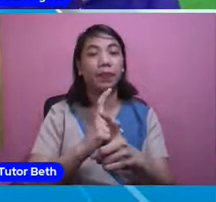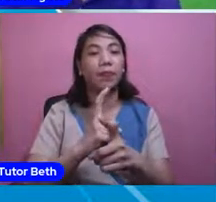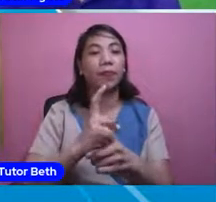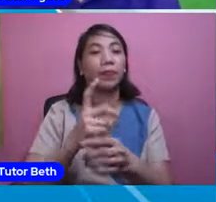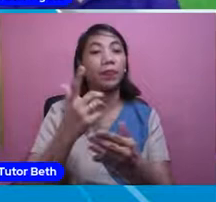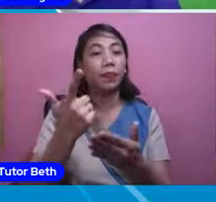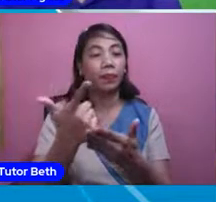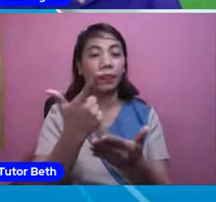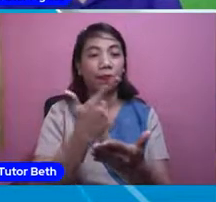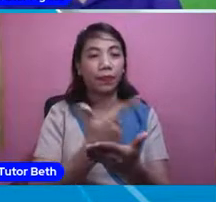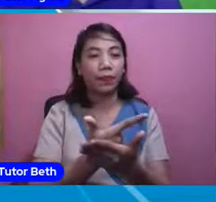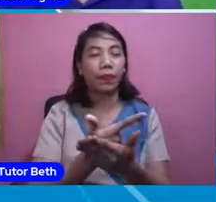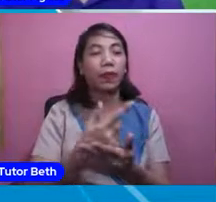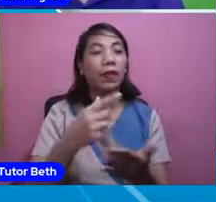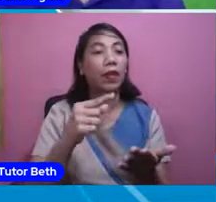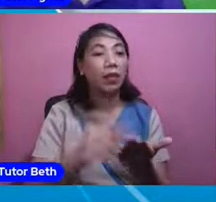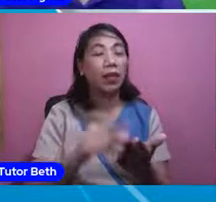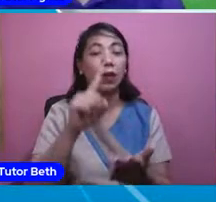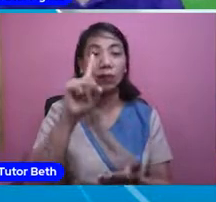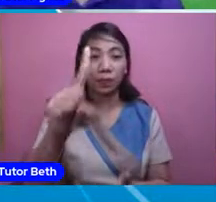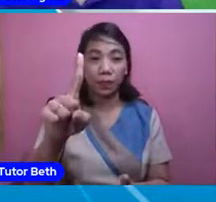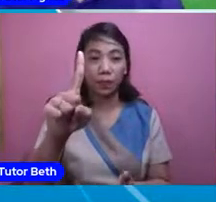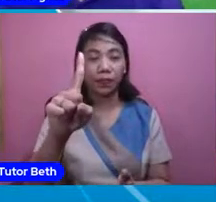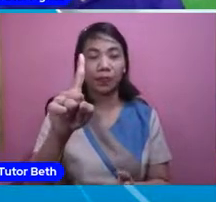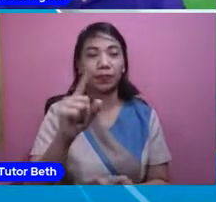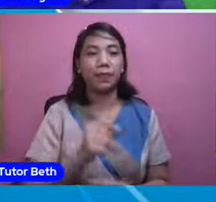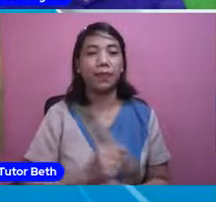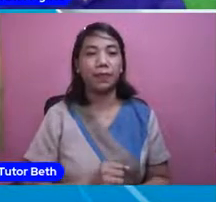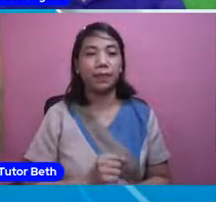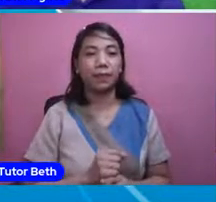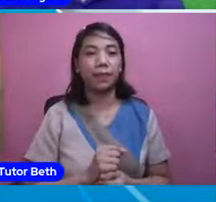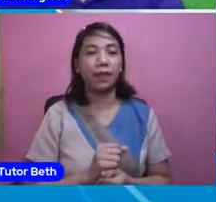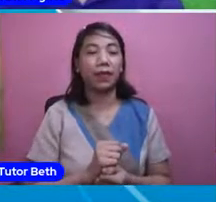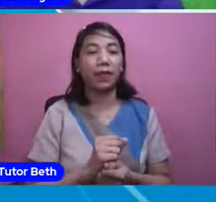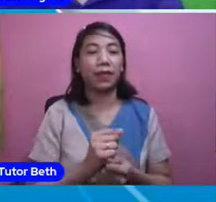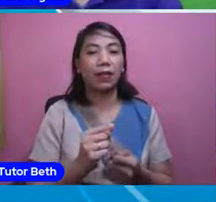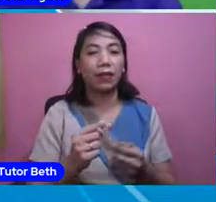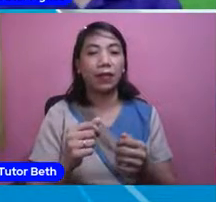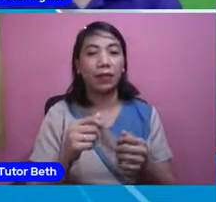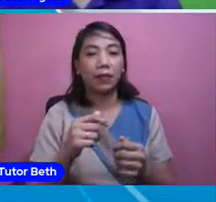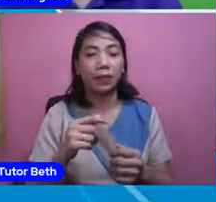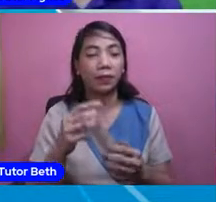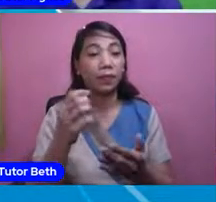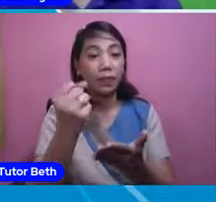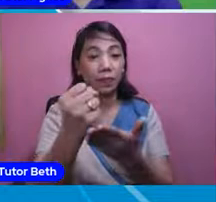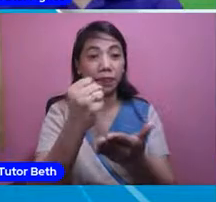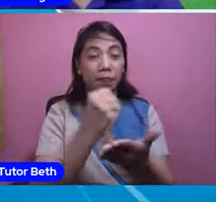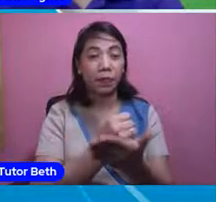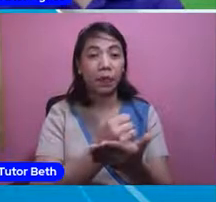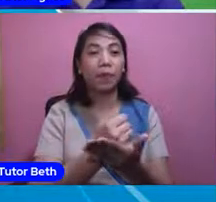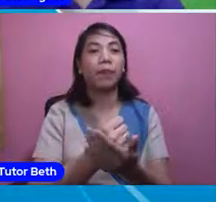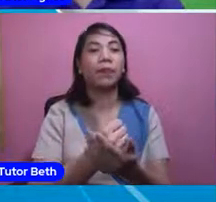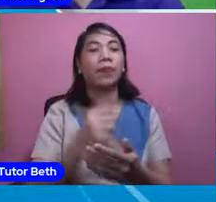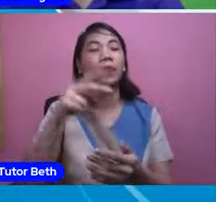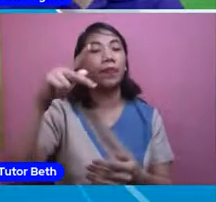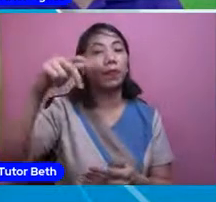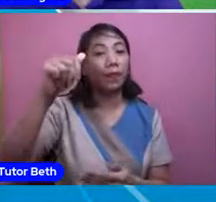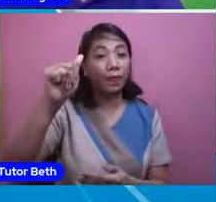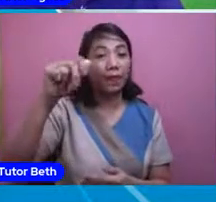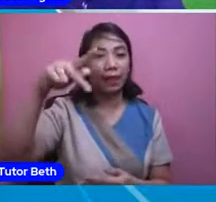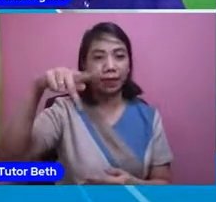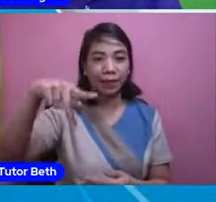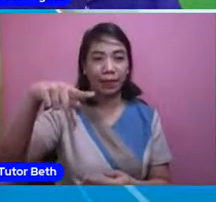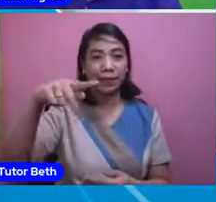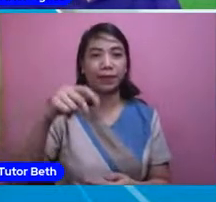unang baitang o grade 1 na nasa subject na araling panlipunan.